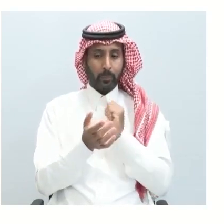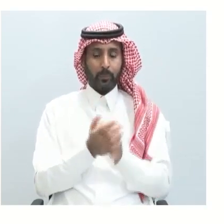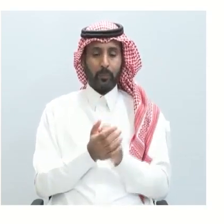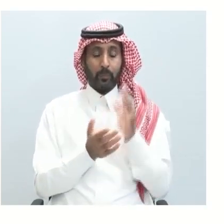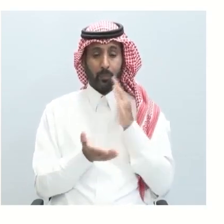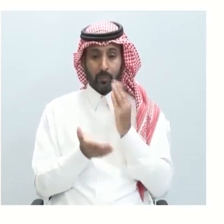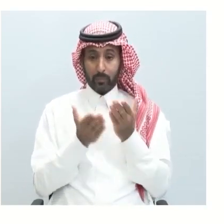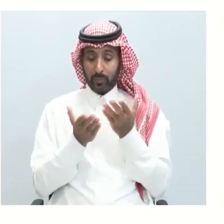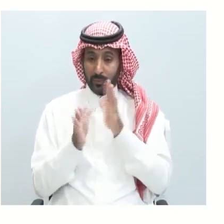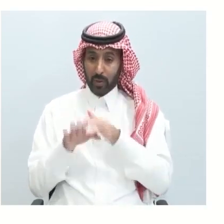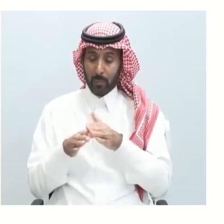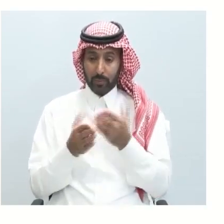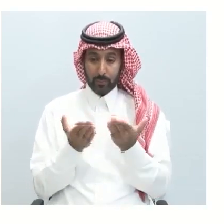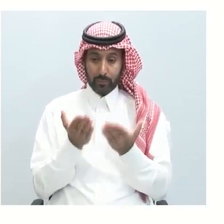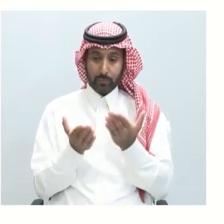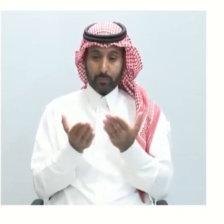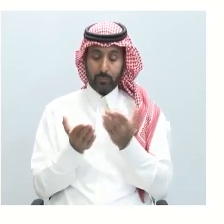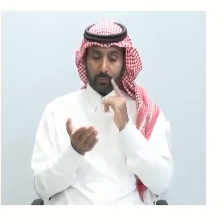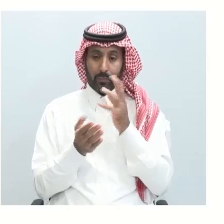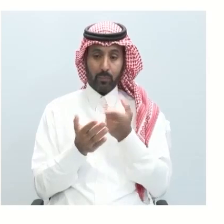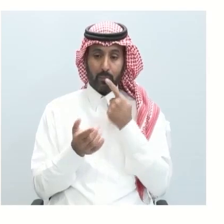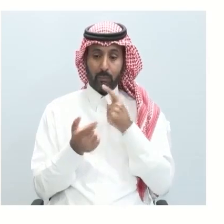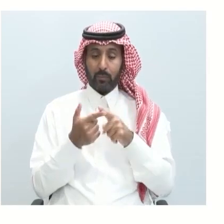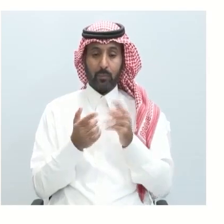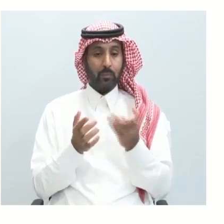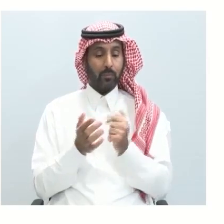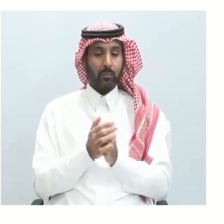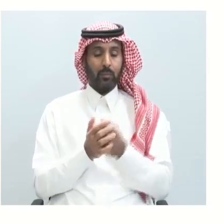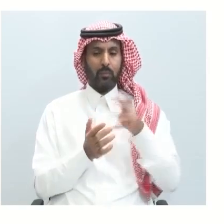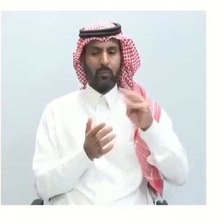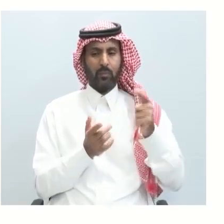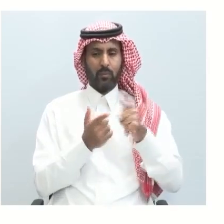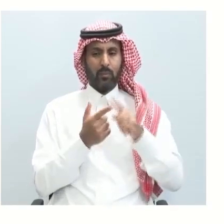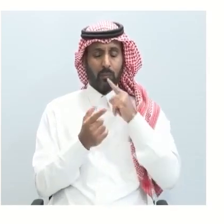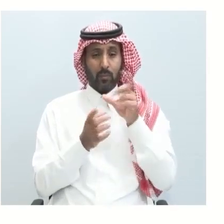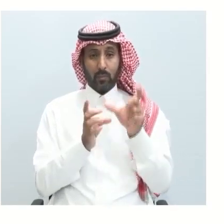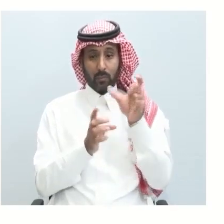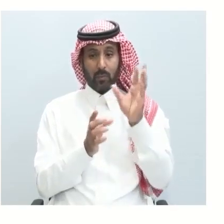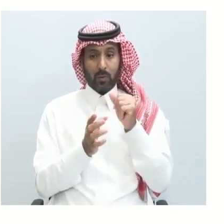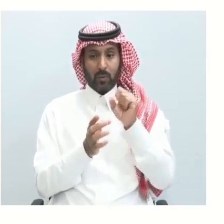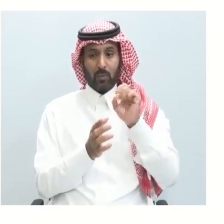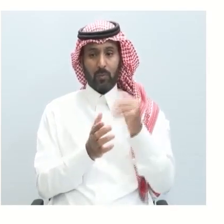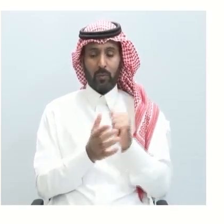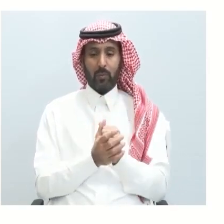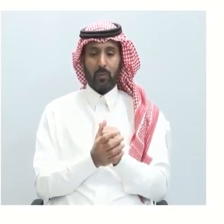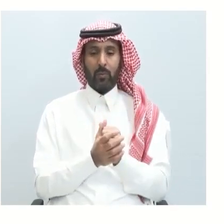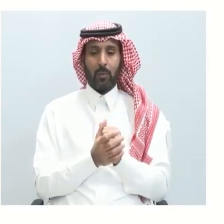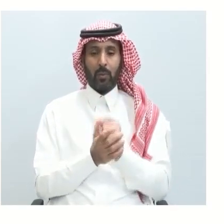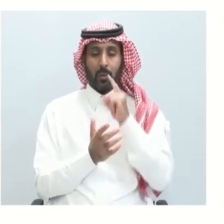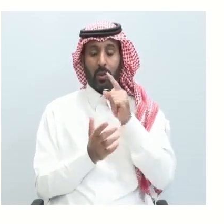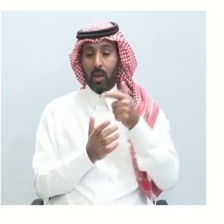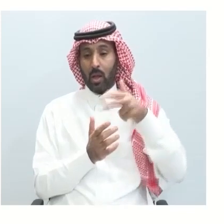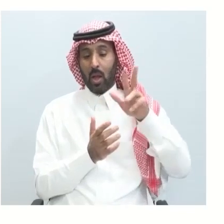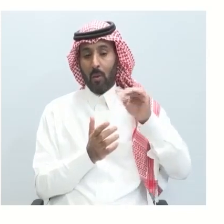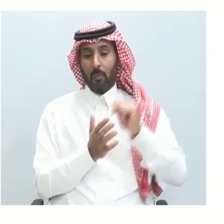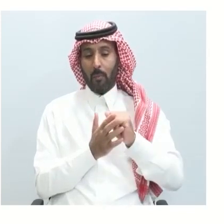ثابت الاتزان بالتالي عندما نقوم بحساب ثابت الاتزان لن نضع له وحدات طبعا اليود